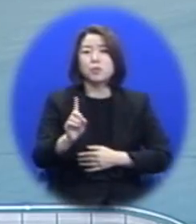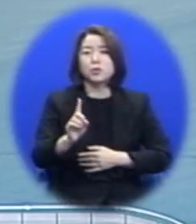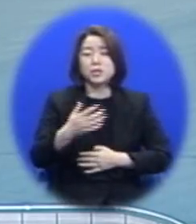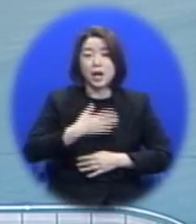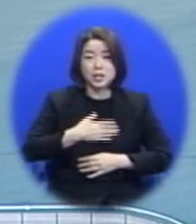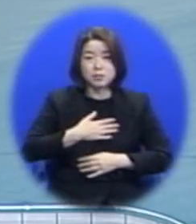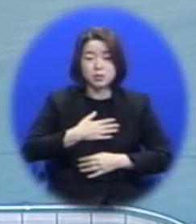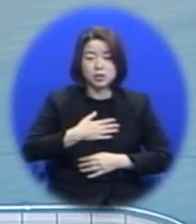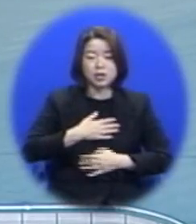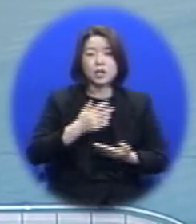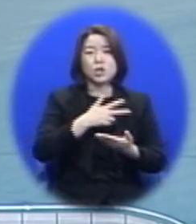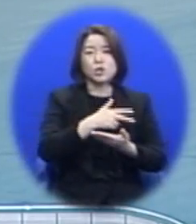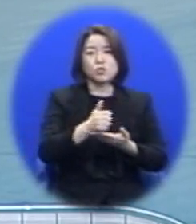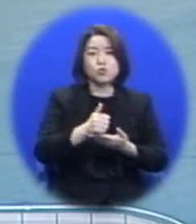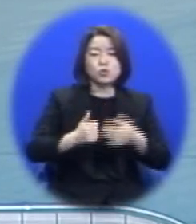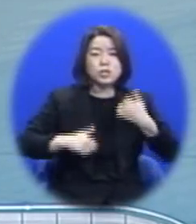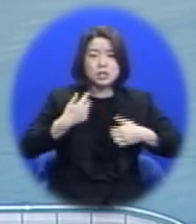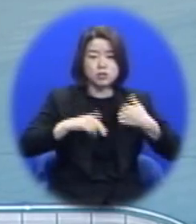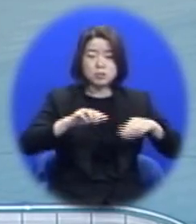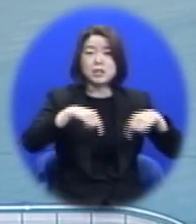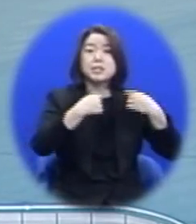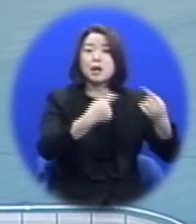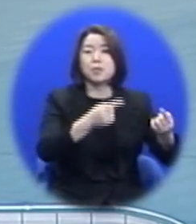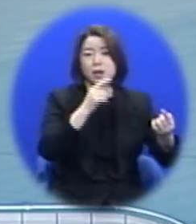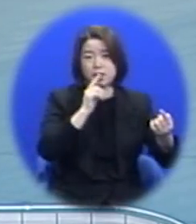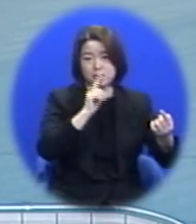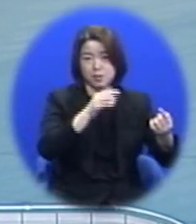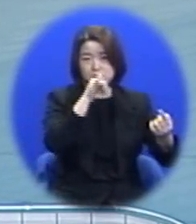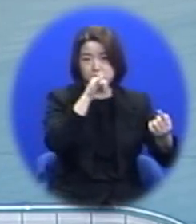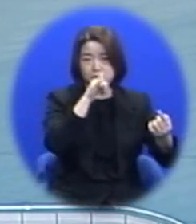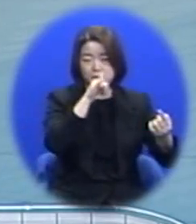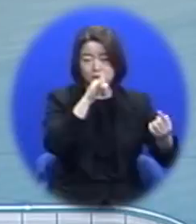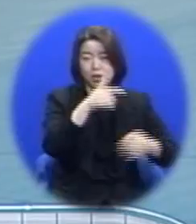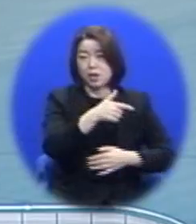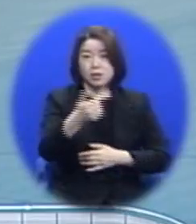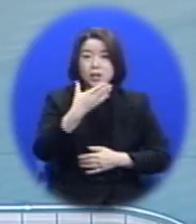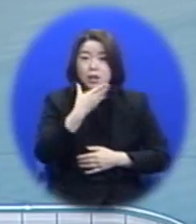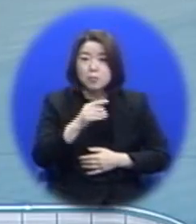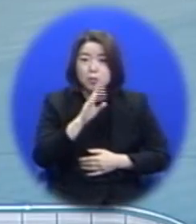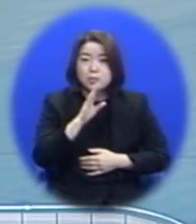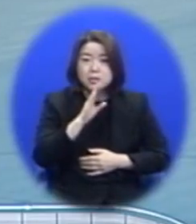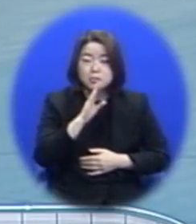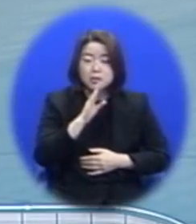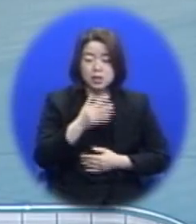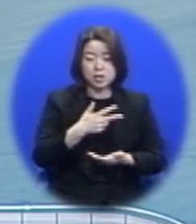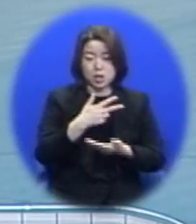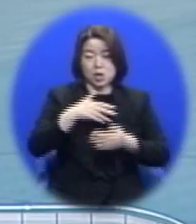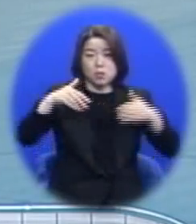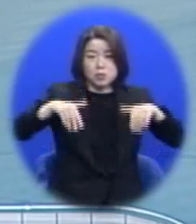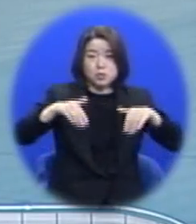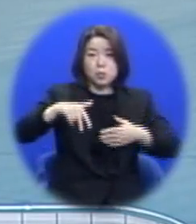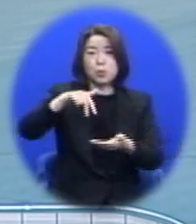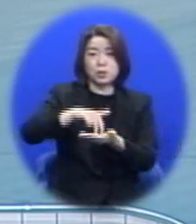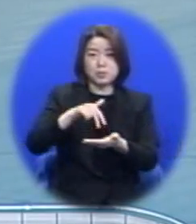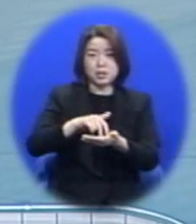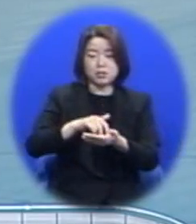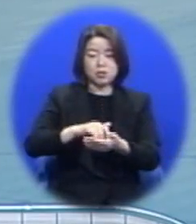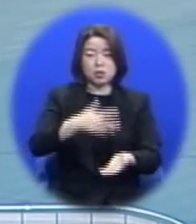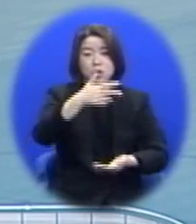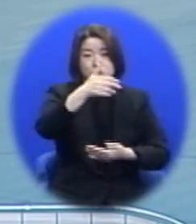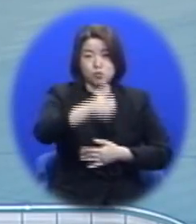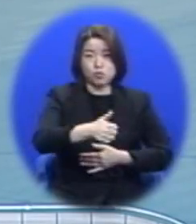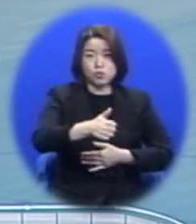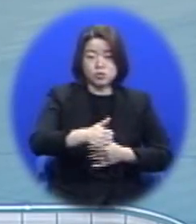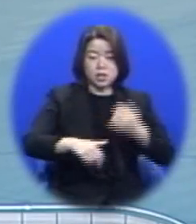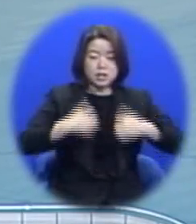참여할지어다. 그게 뭐 그렇게 대단한 복입니까? 대단한 복이죠. 종의 입장에서 주인의 즐거움에